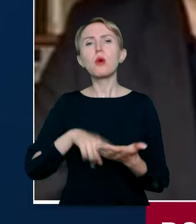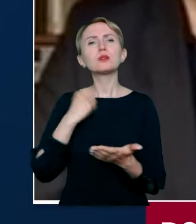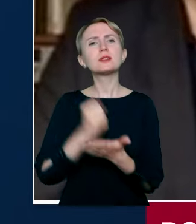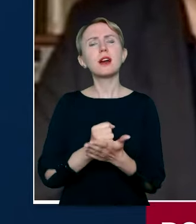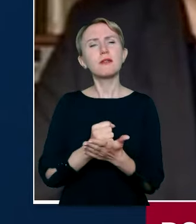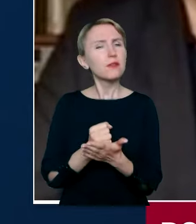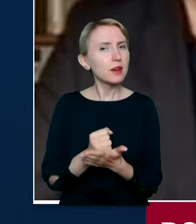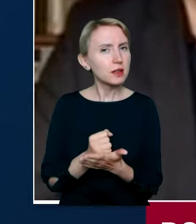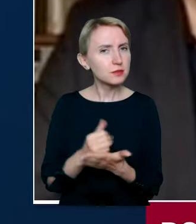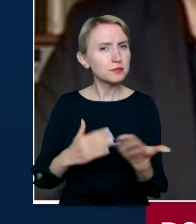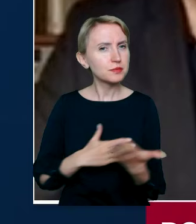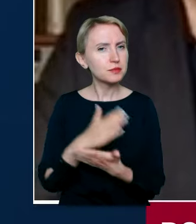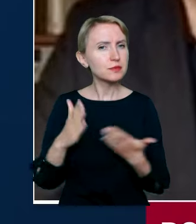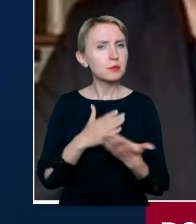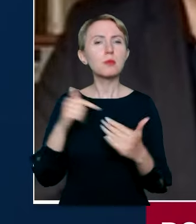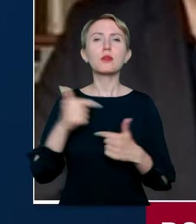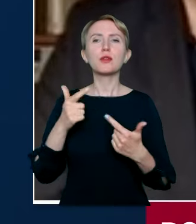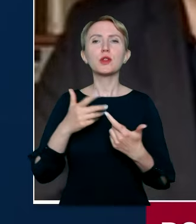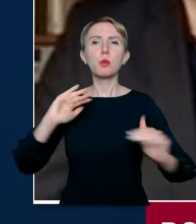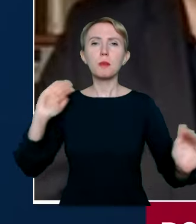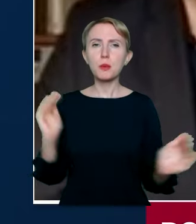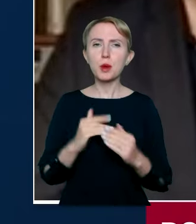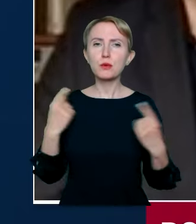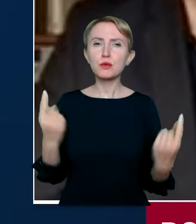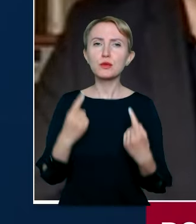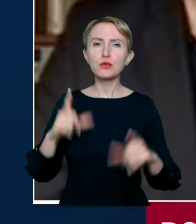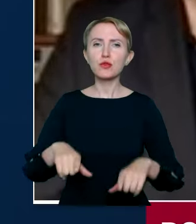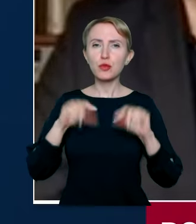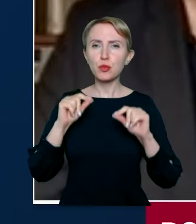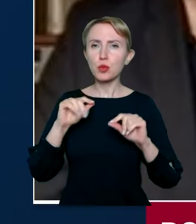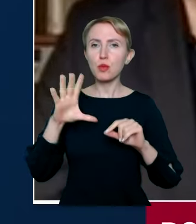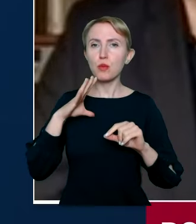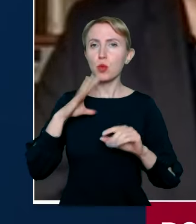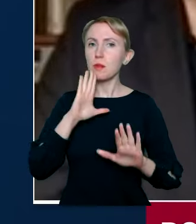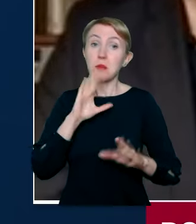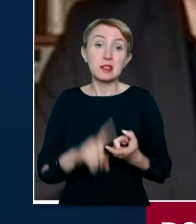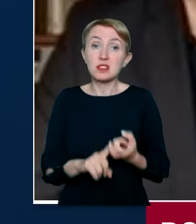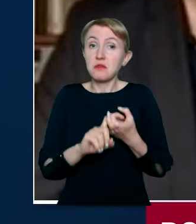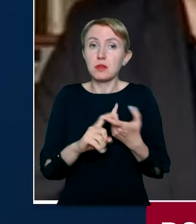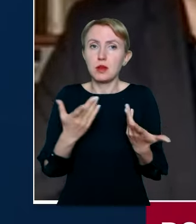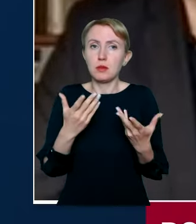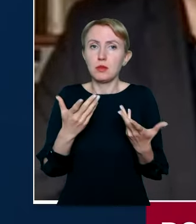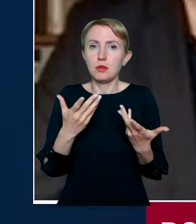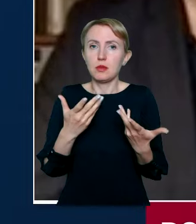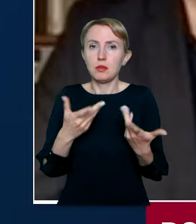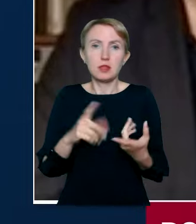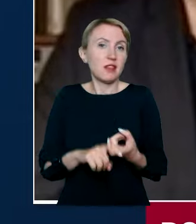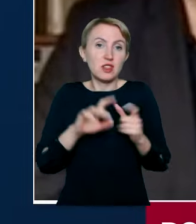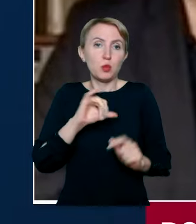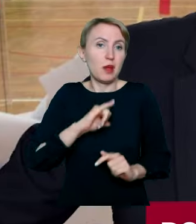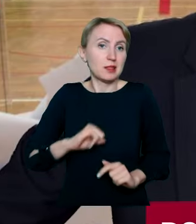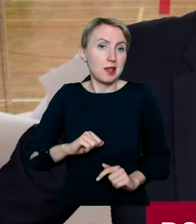która miała to temperować. W przypadku wyborów chyba została zawieszona albo sama się zawiesiła